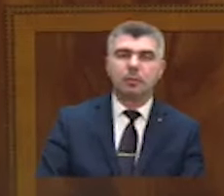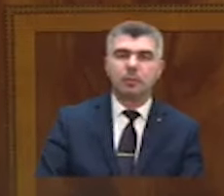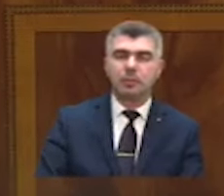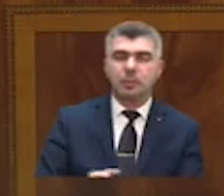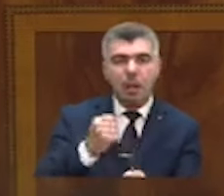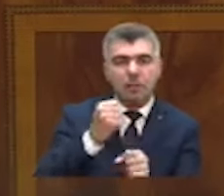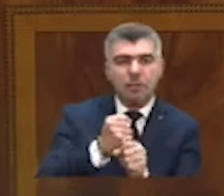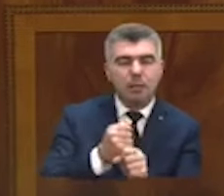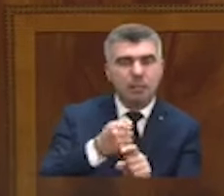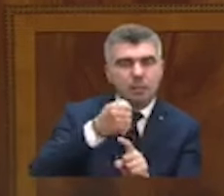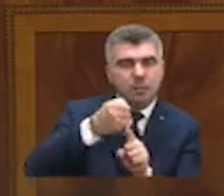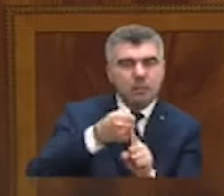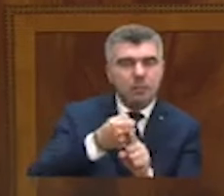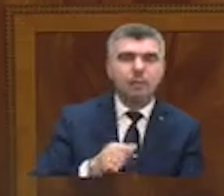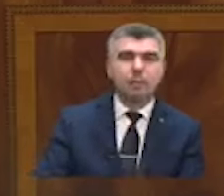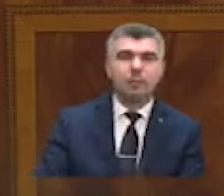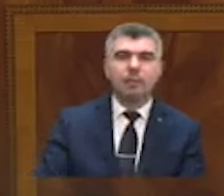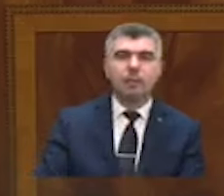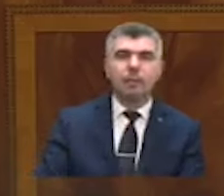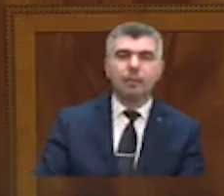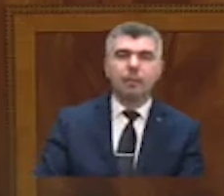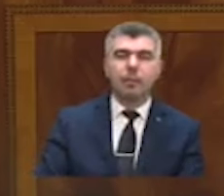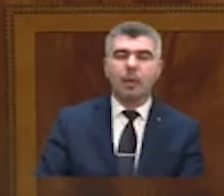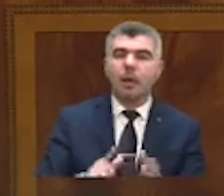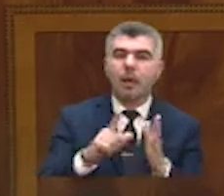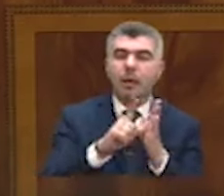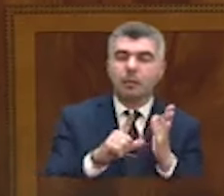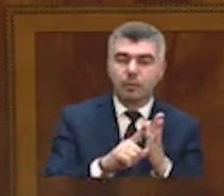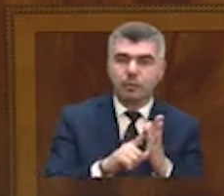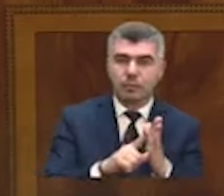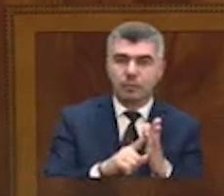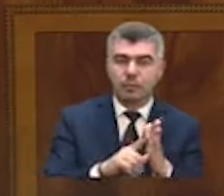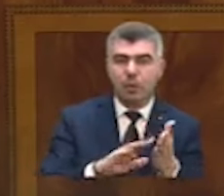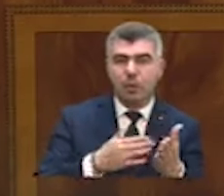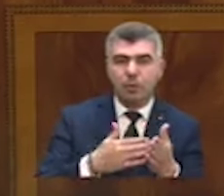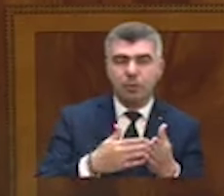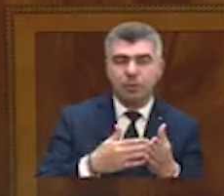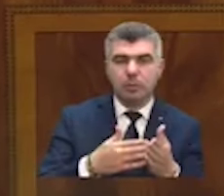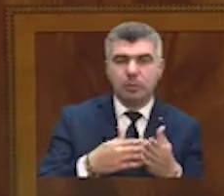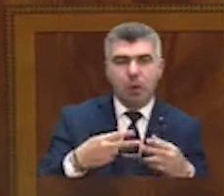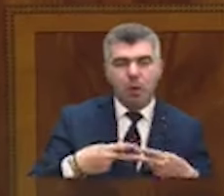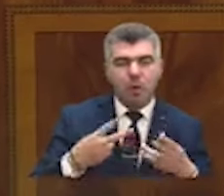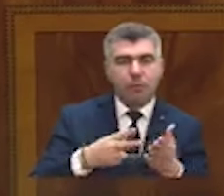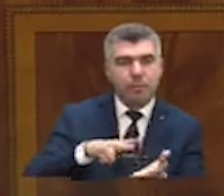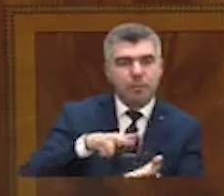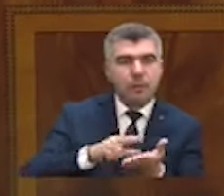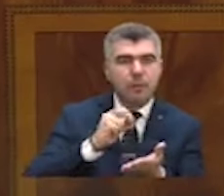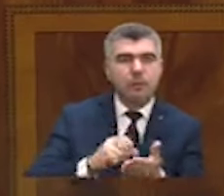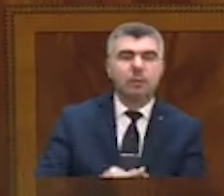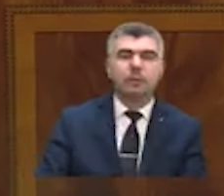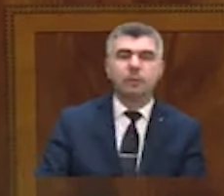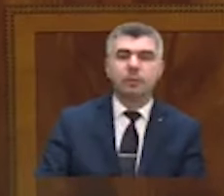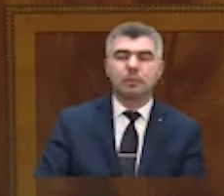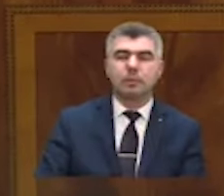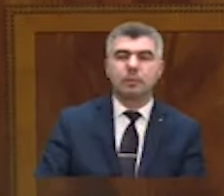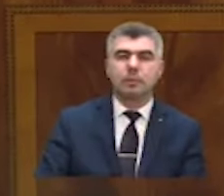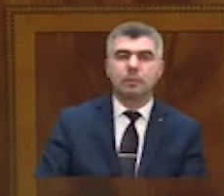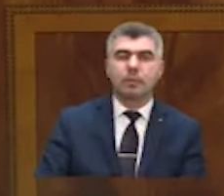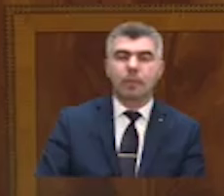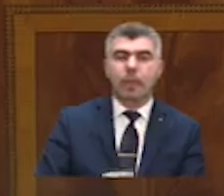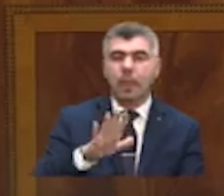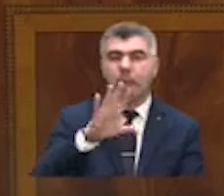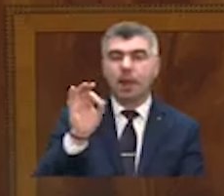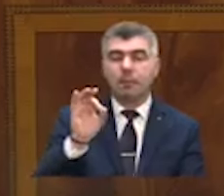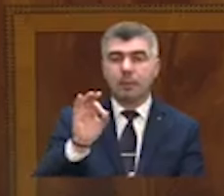مجهود اولا هذا القانون اللي جا عندكم الان اللي غادي تدوز مشكورين را كانت حتى كنا ير 50